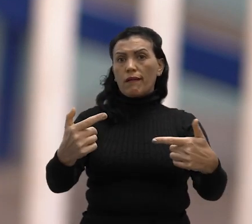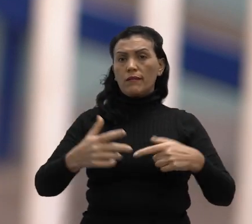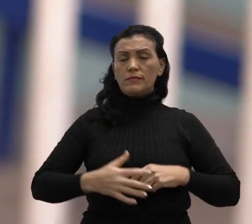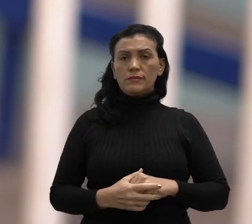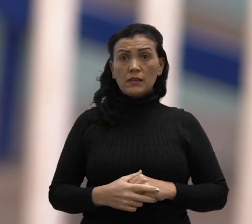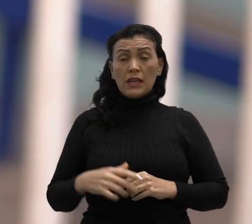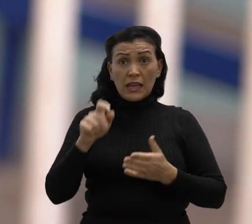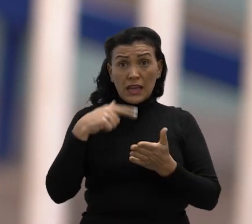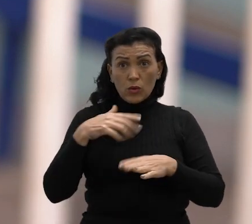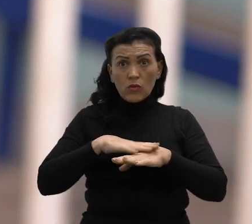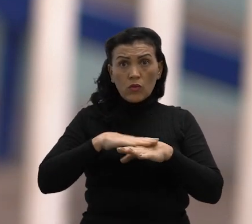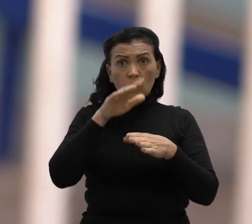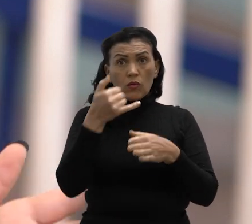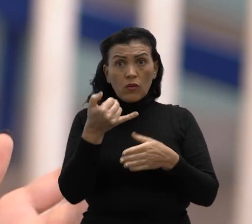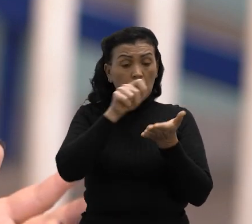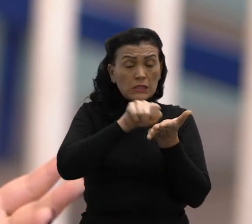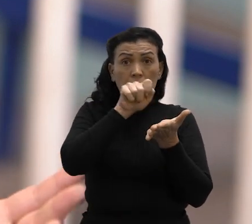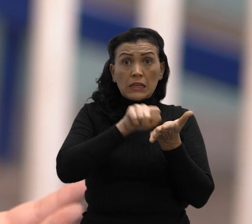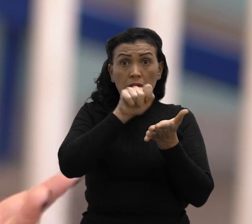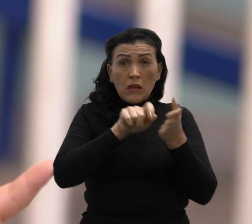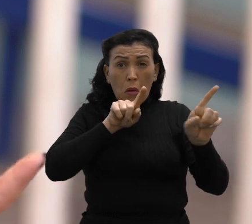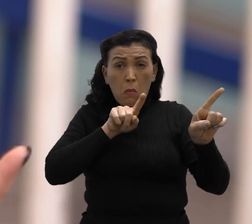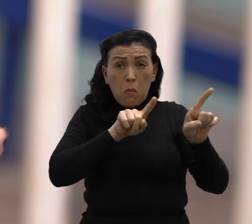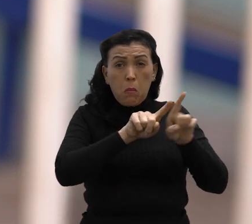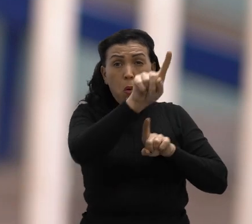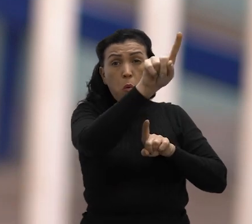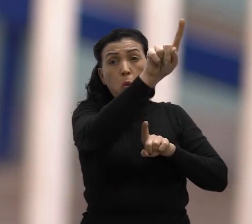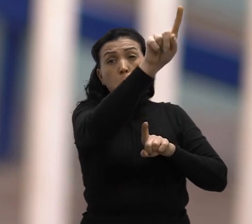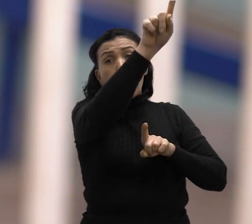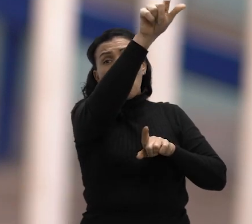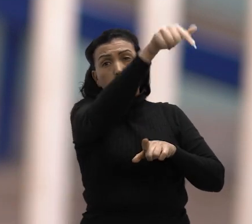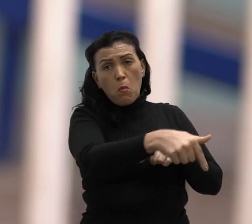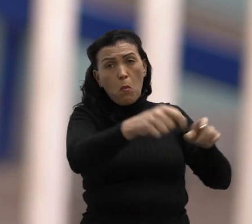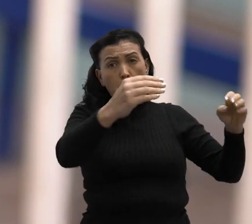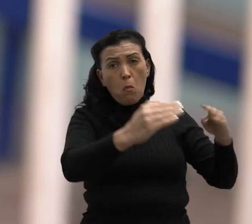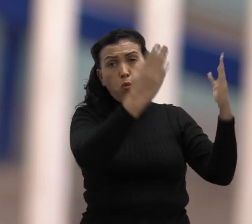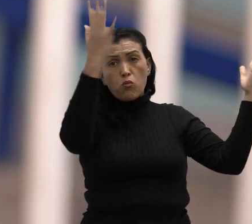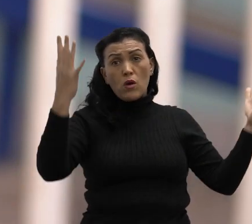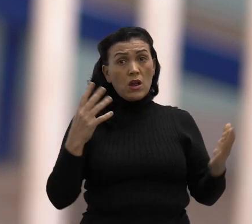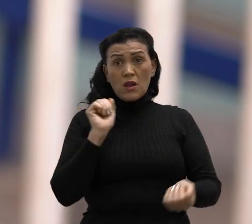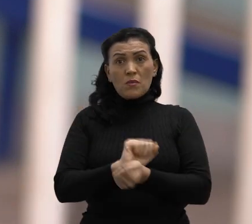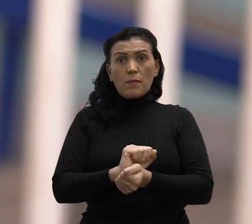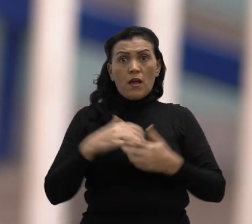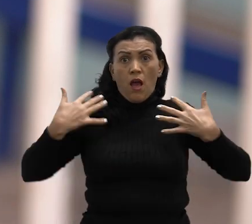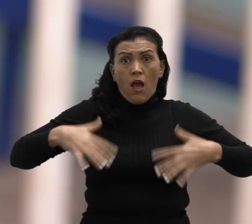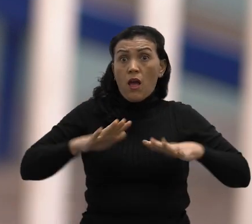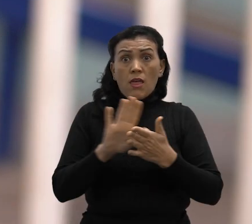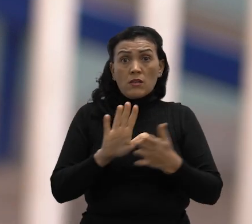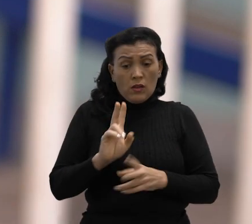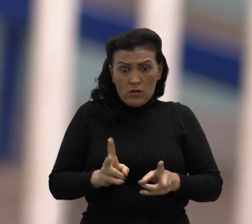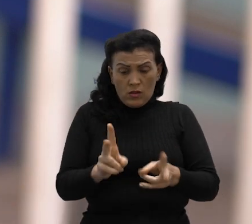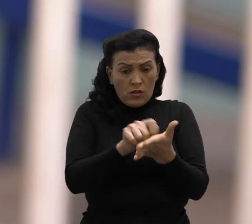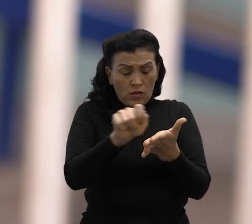وانا بكتب الصاروخ نزل وانقصفت البيت، وانا ما استسلمتش ولا خفت ولا اشي، يعني